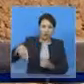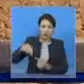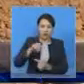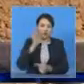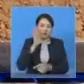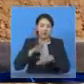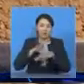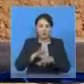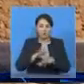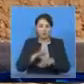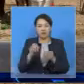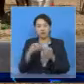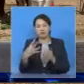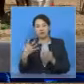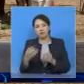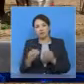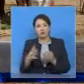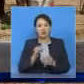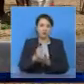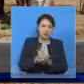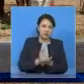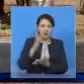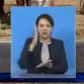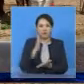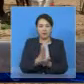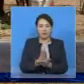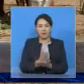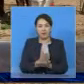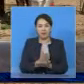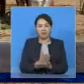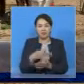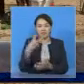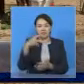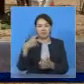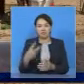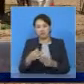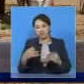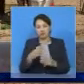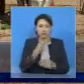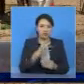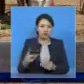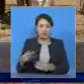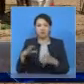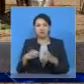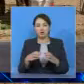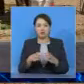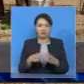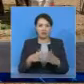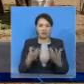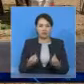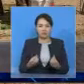су жүргізіледі. 4-15 кубтық резервуар бар. 15 кубтықтен 2 жерге 2-2-ден орналасқан.